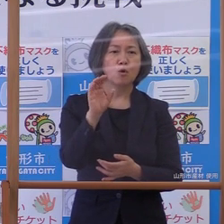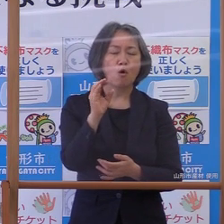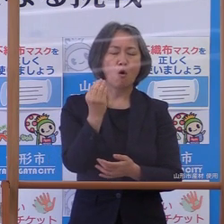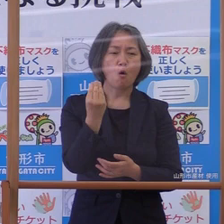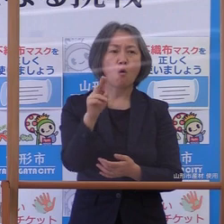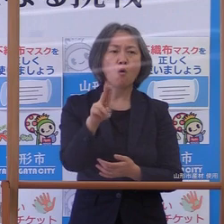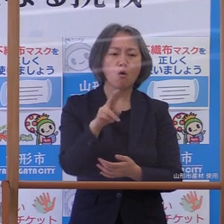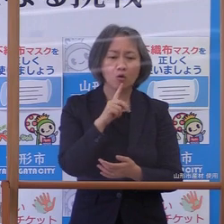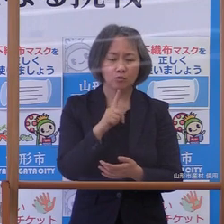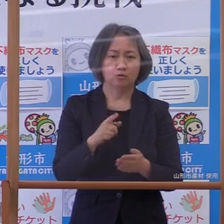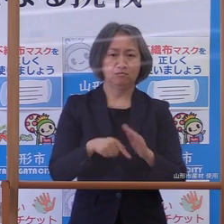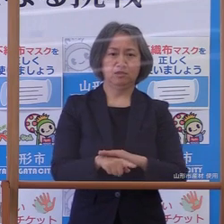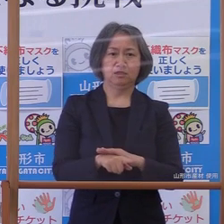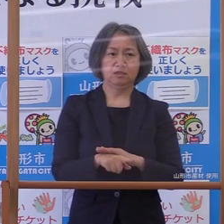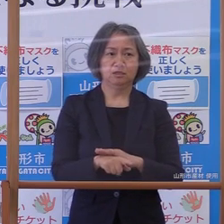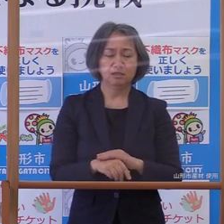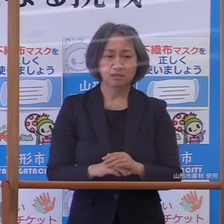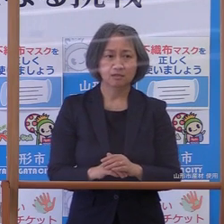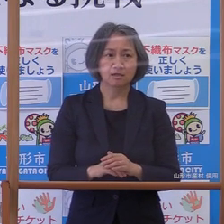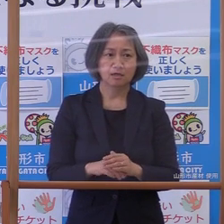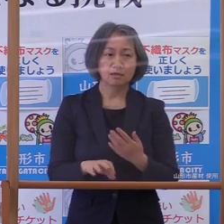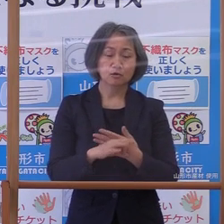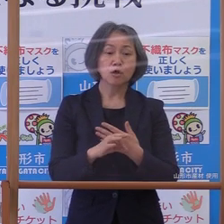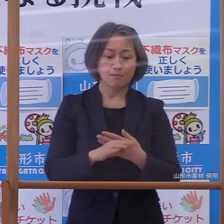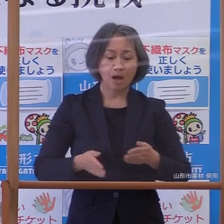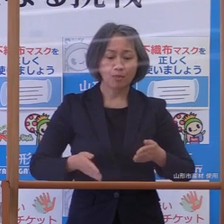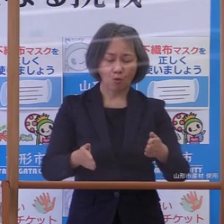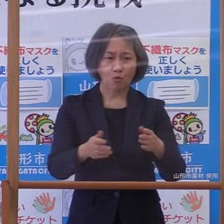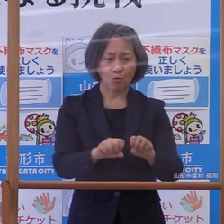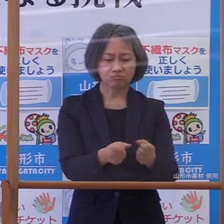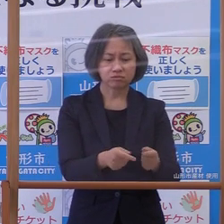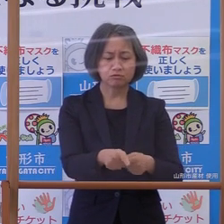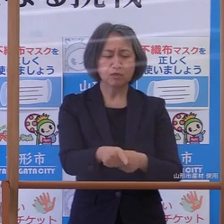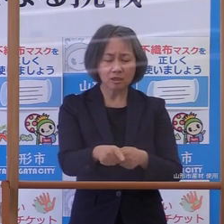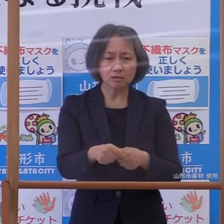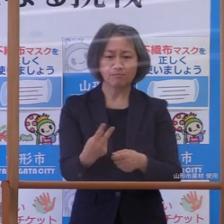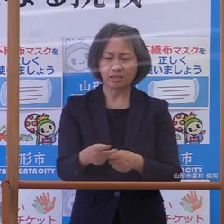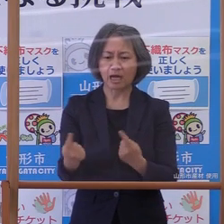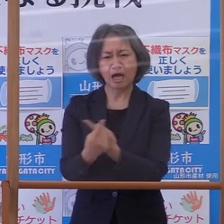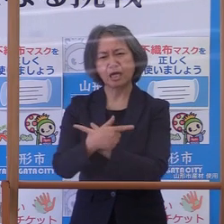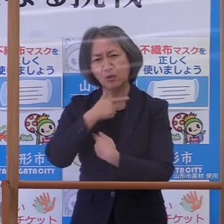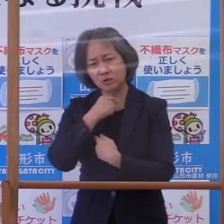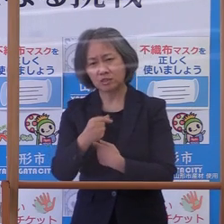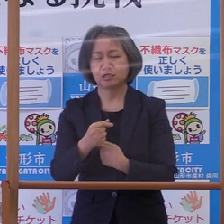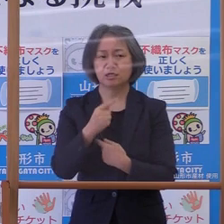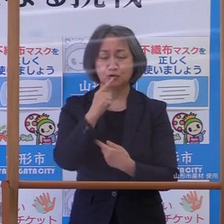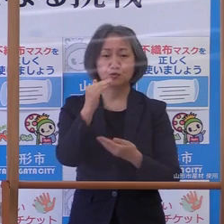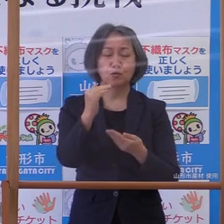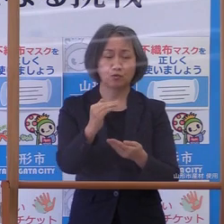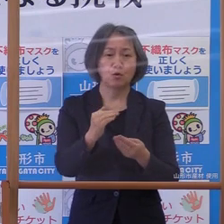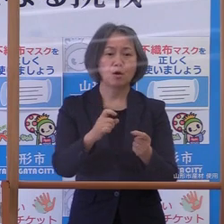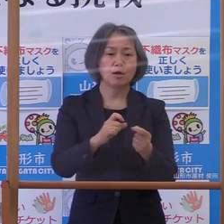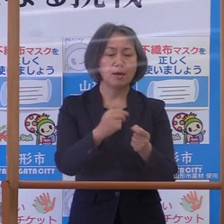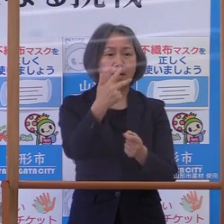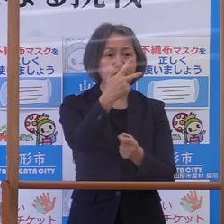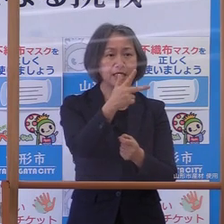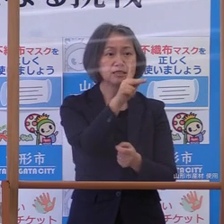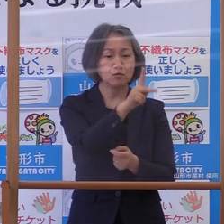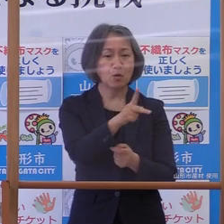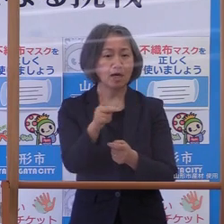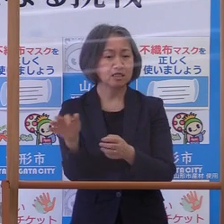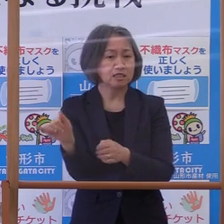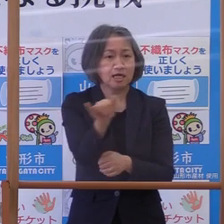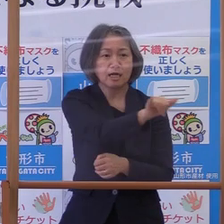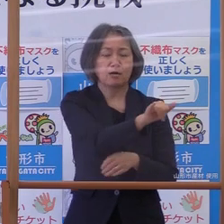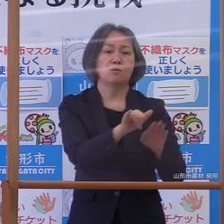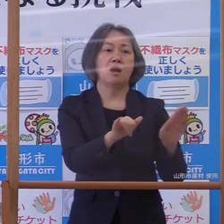の穴ぼこがあったり、いわゆる修繕箇所なんかが見つかった場合はそれぞれの担当課に電話連絡なり、市民の